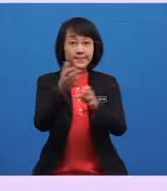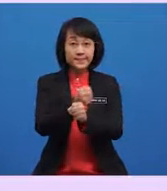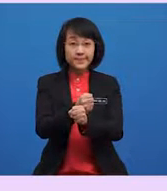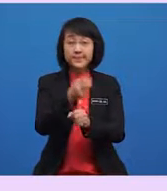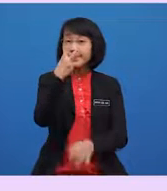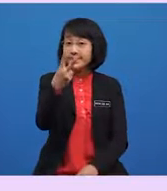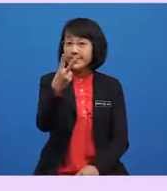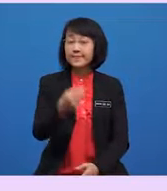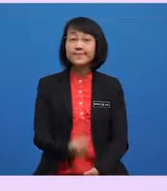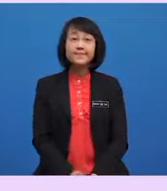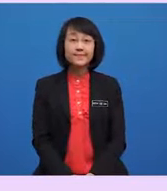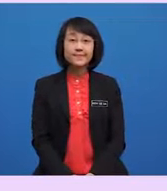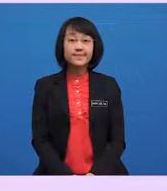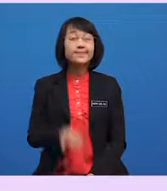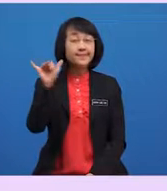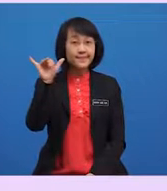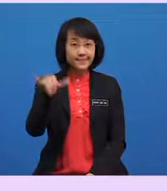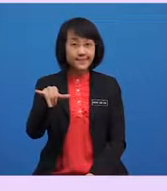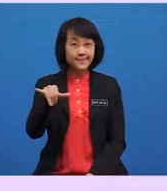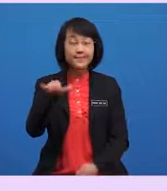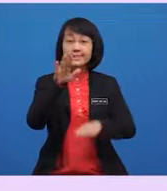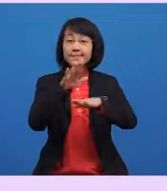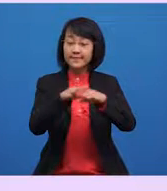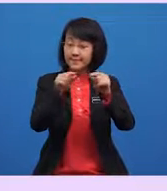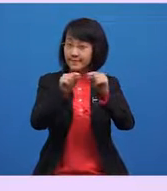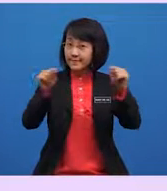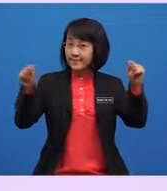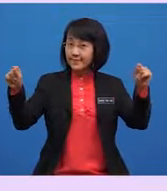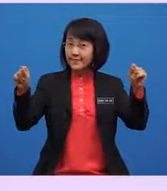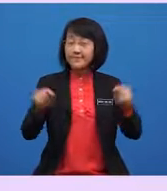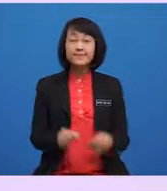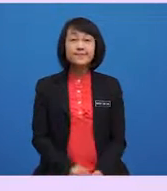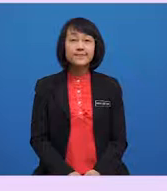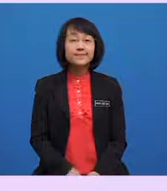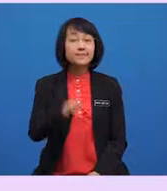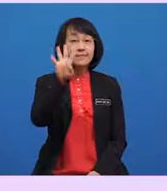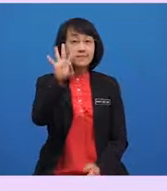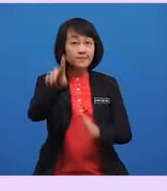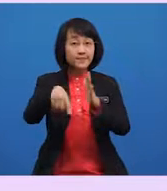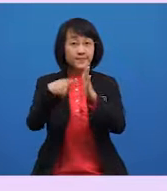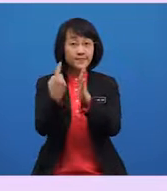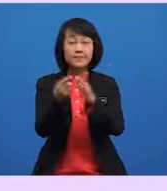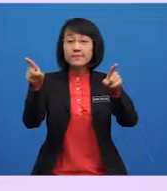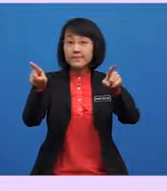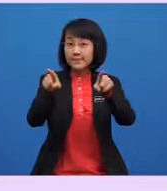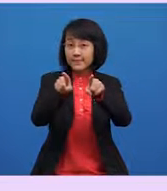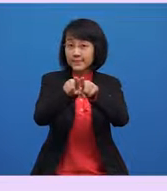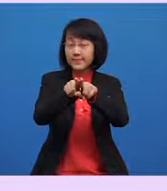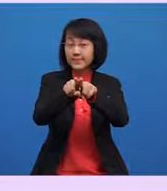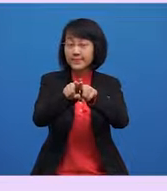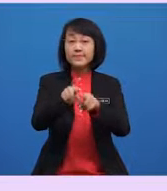lihat? Ya, pada garis nombor, 4 jam sama dengan